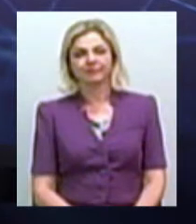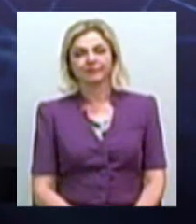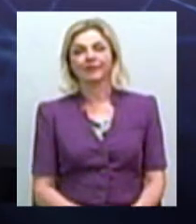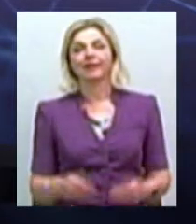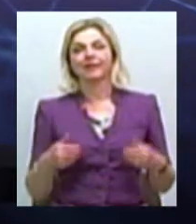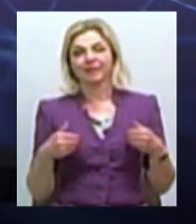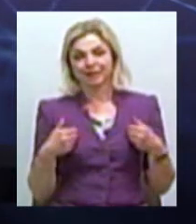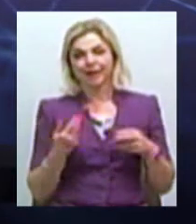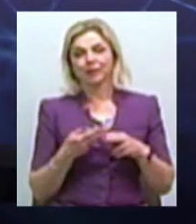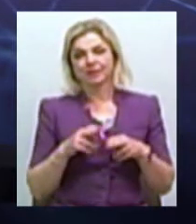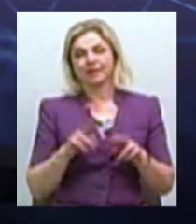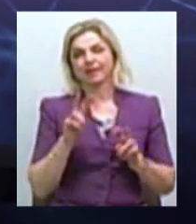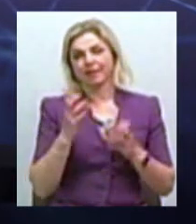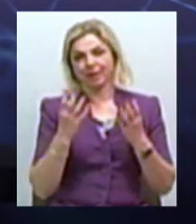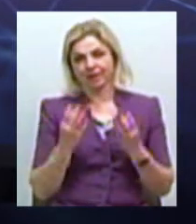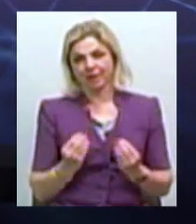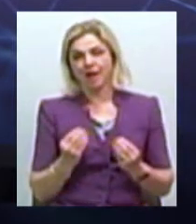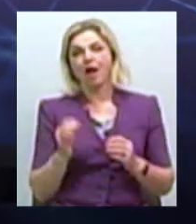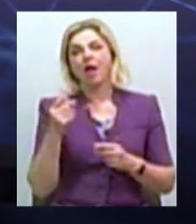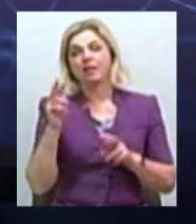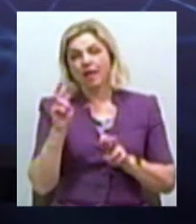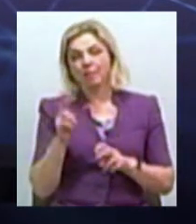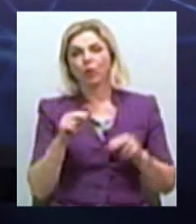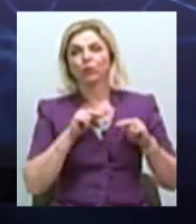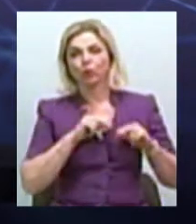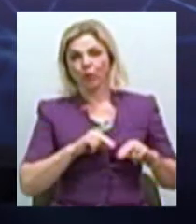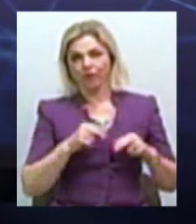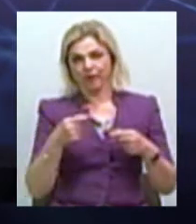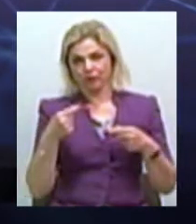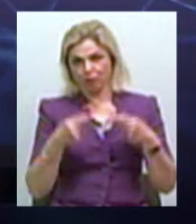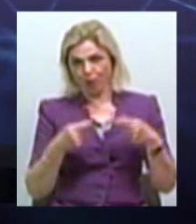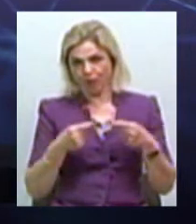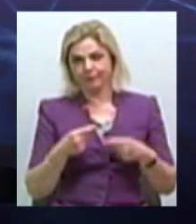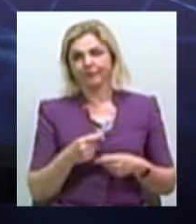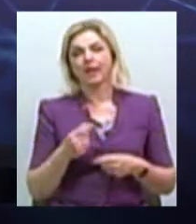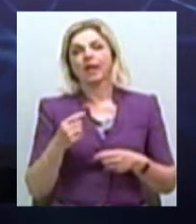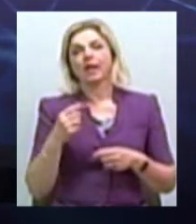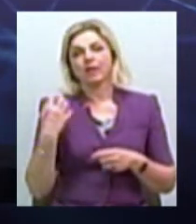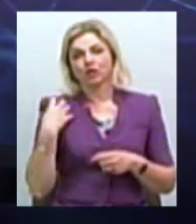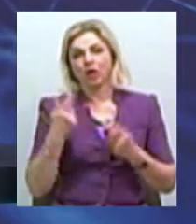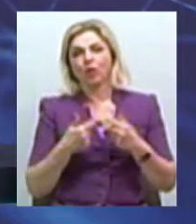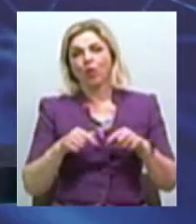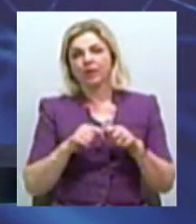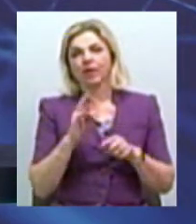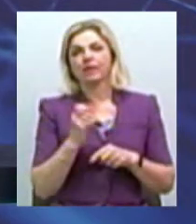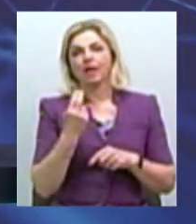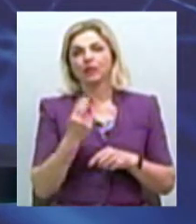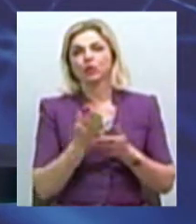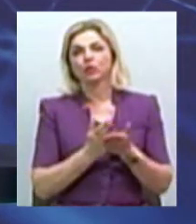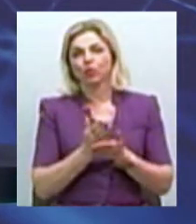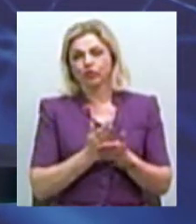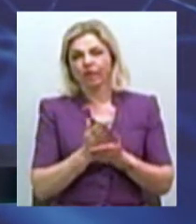Вітаю, це тема дня, а тема нашого ефіру – трудові спори. 7 червня начальниця відділення Національної служби посередництва